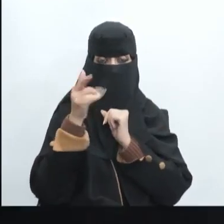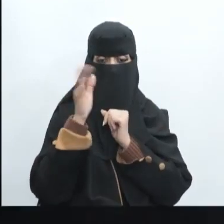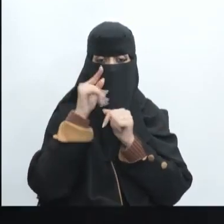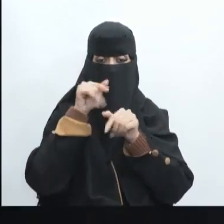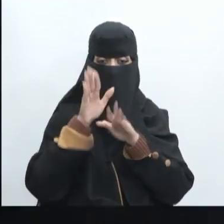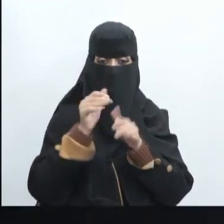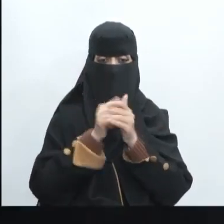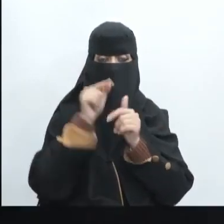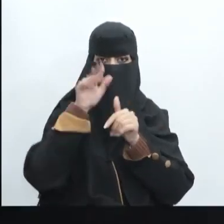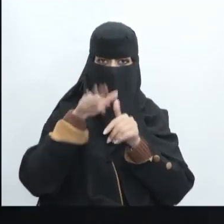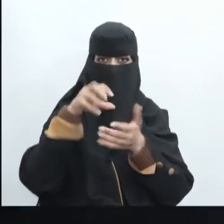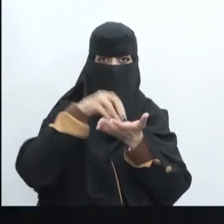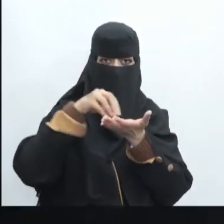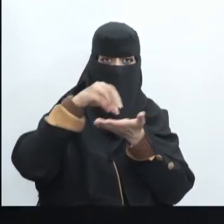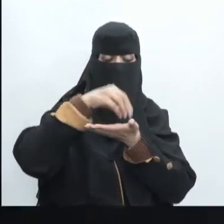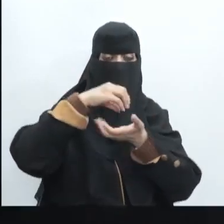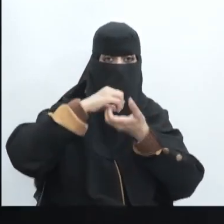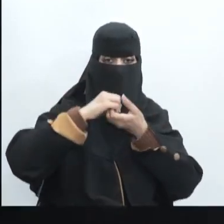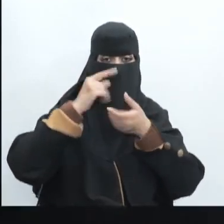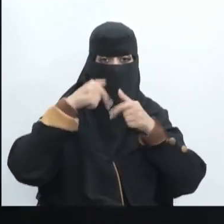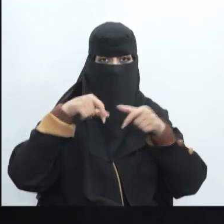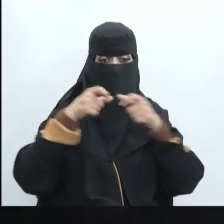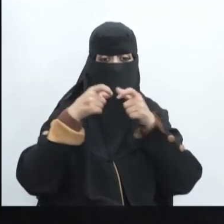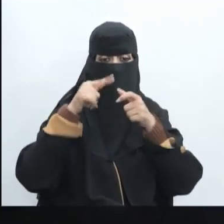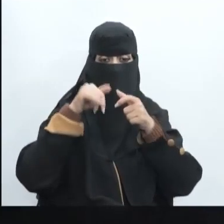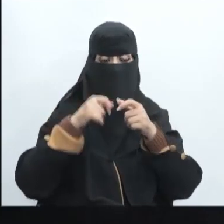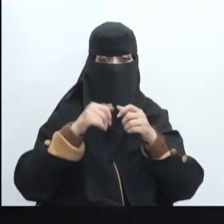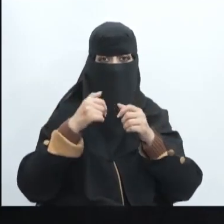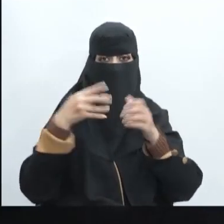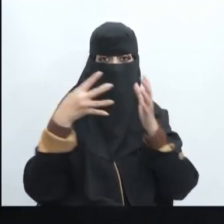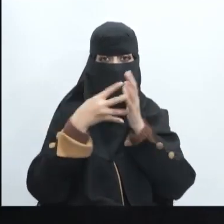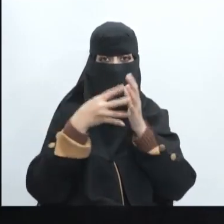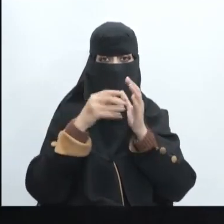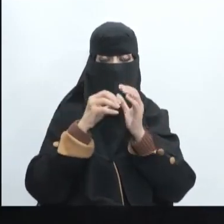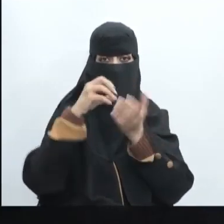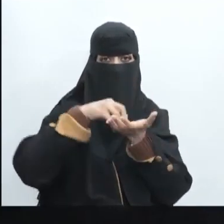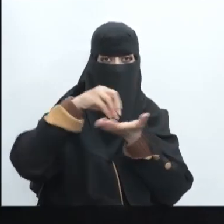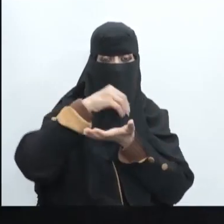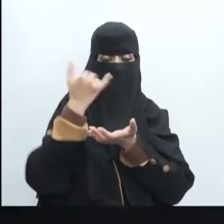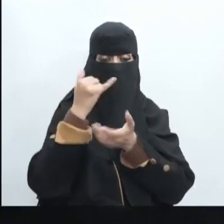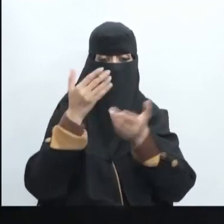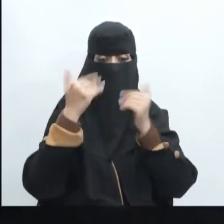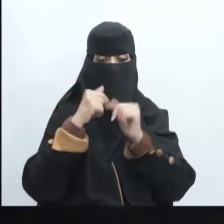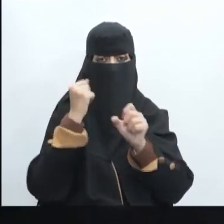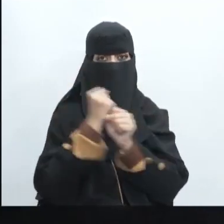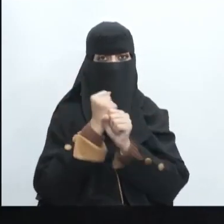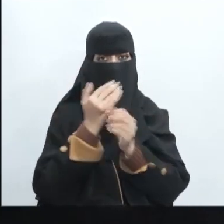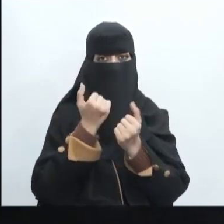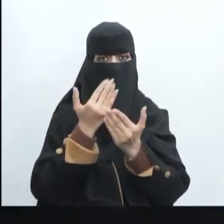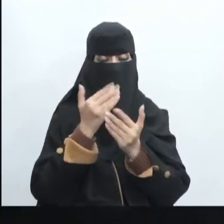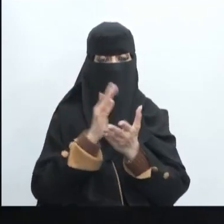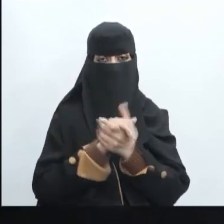احسنتم هي الدول الاعضاء التي تضمها جامعه الدول العربيه البطاله ما هي